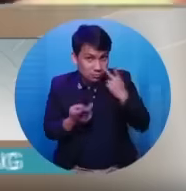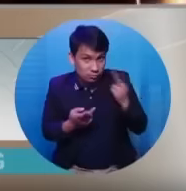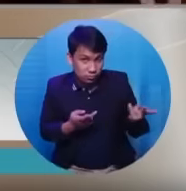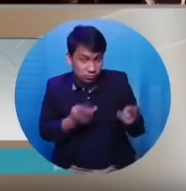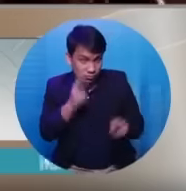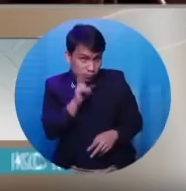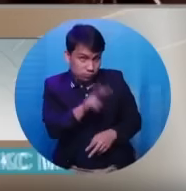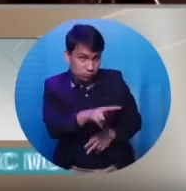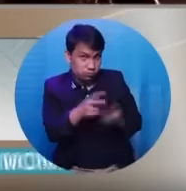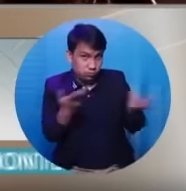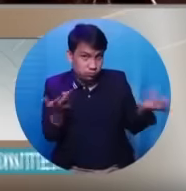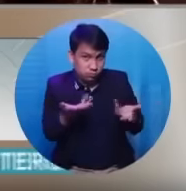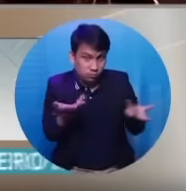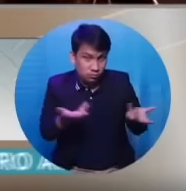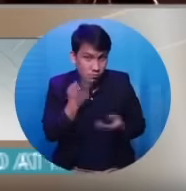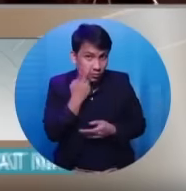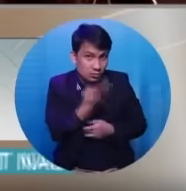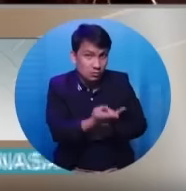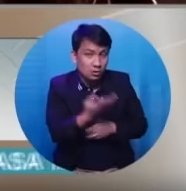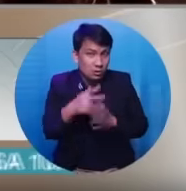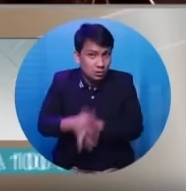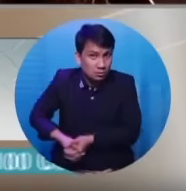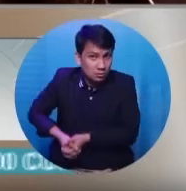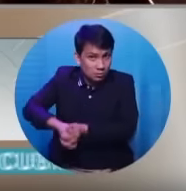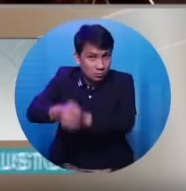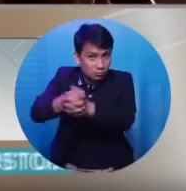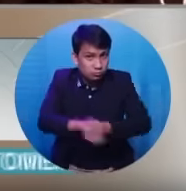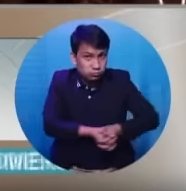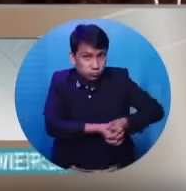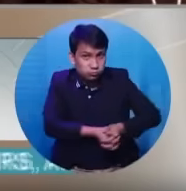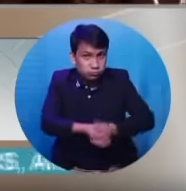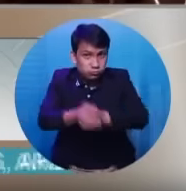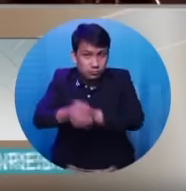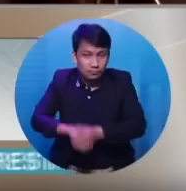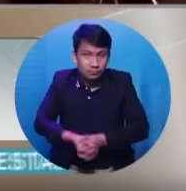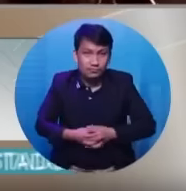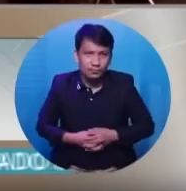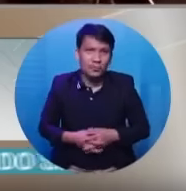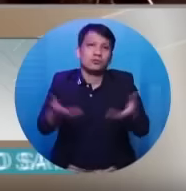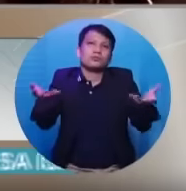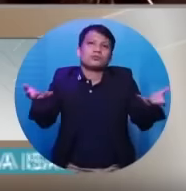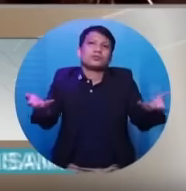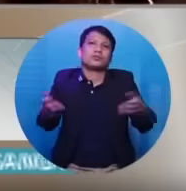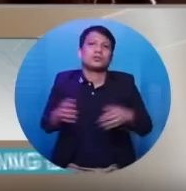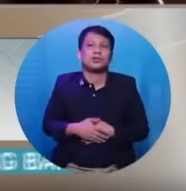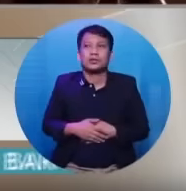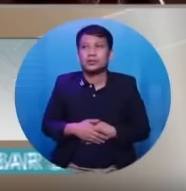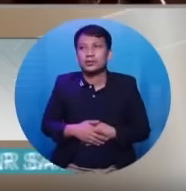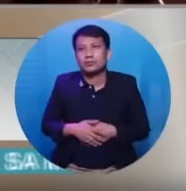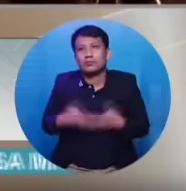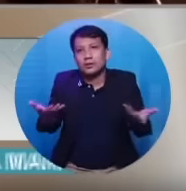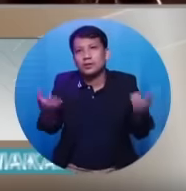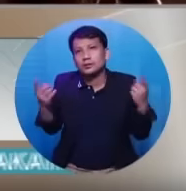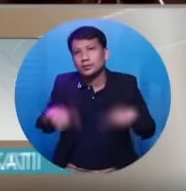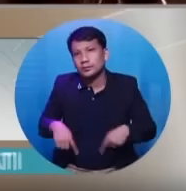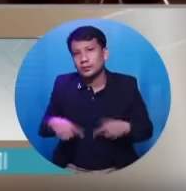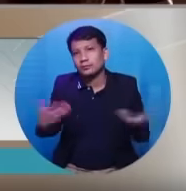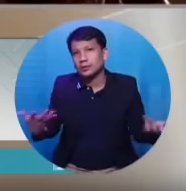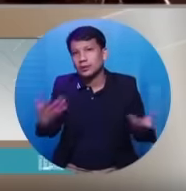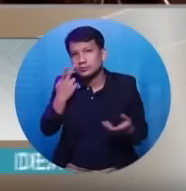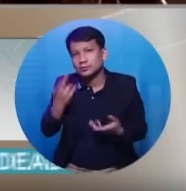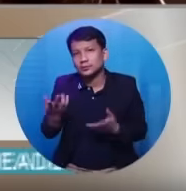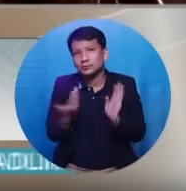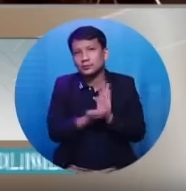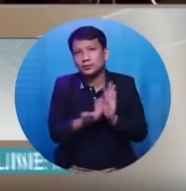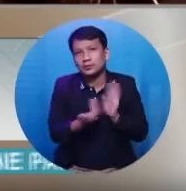mata nyo na sila po'y mag-holding hands. Hindi naman po umabot sa ganun, sir. Oh, di wala pala. Ganito, sir. Ganito, sir. Meron